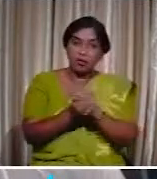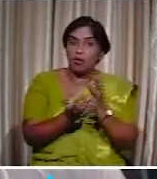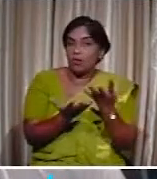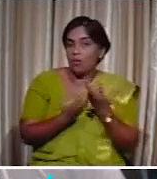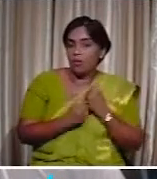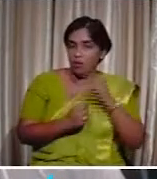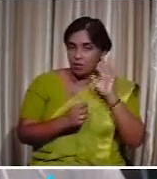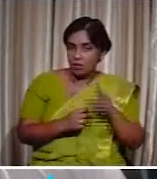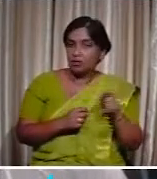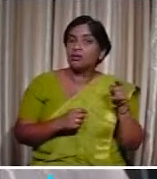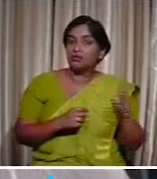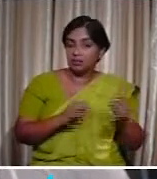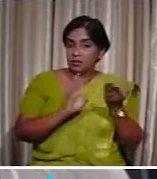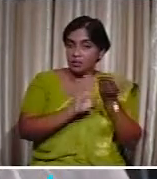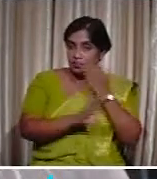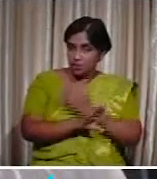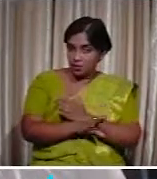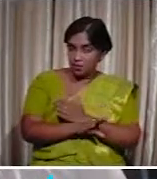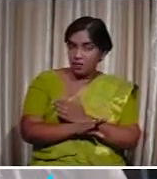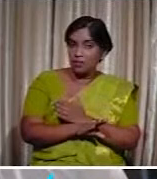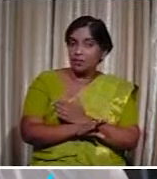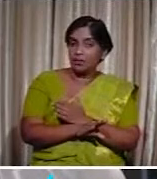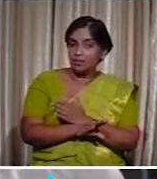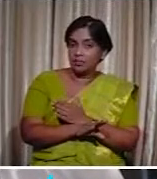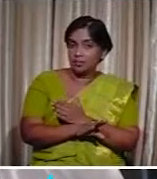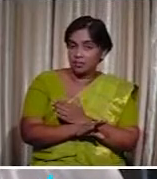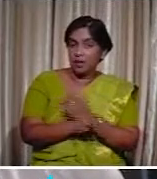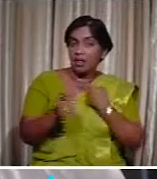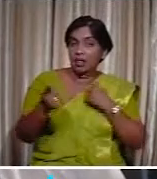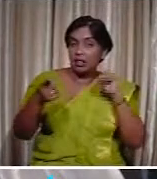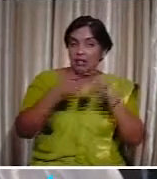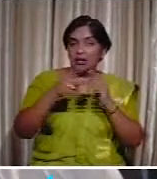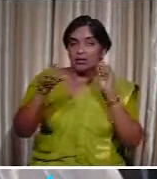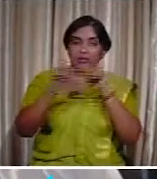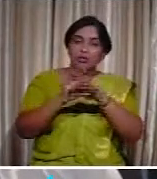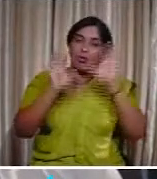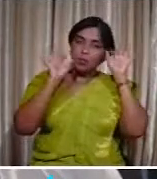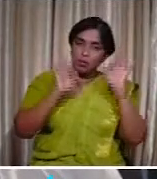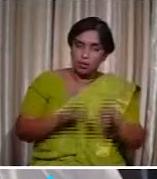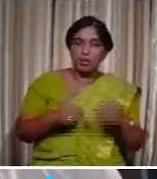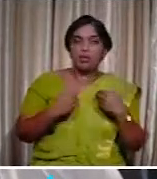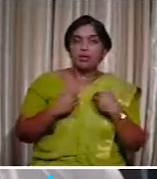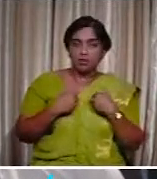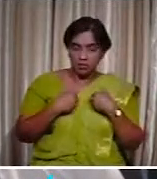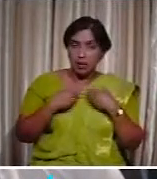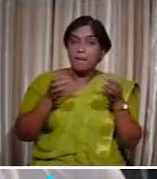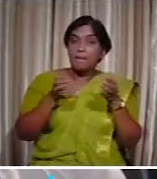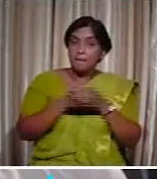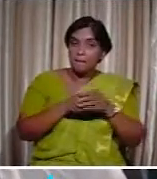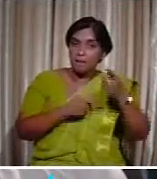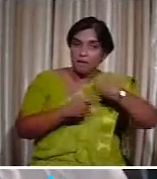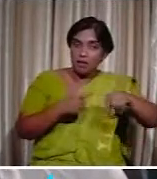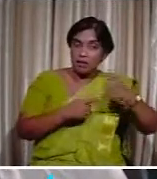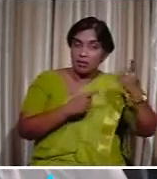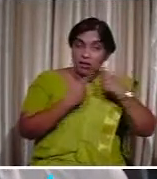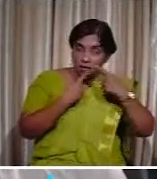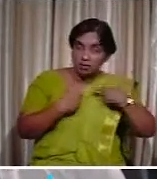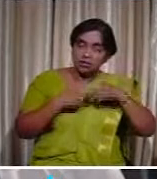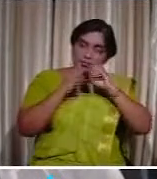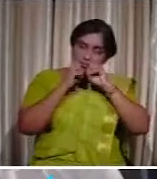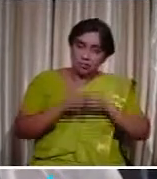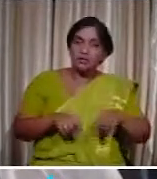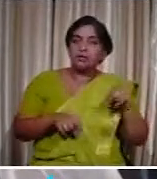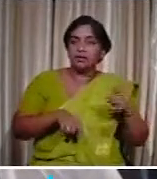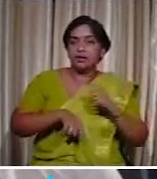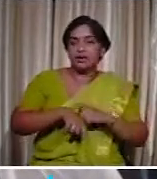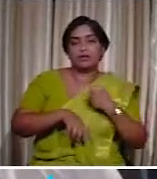निसा यदा ये तरंगेट इदिरिपत् वेन्ने नेतुव मम अपे पक्षे तींदुवट हिसनामला ए अवस्थाव